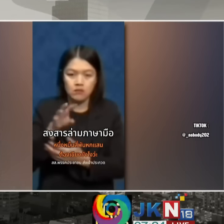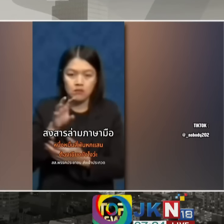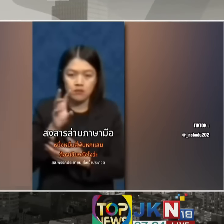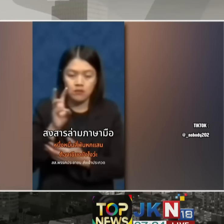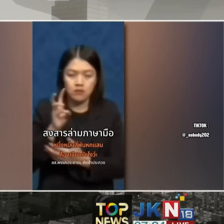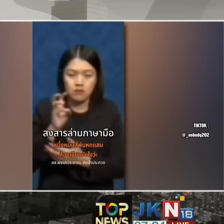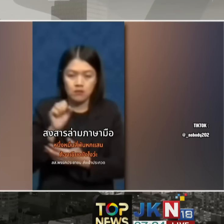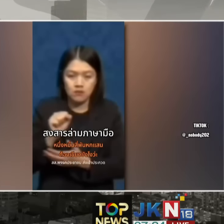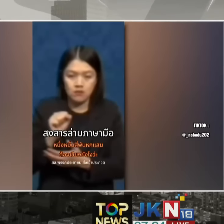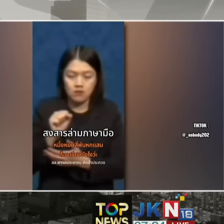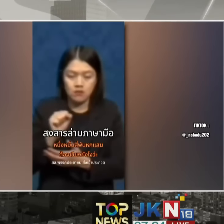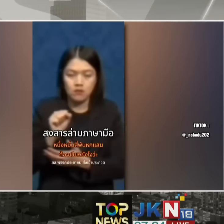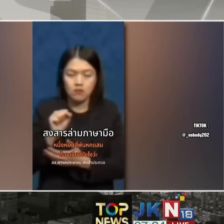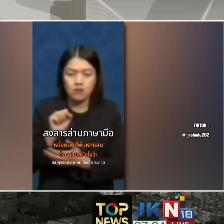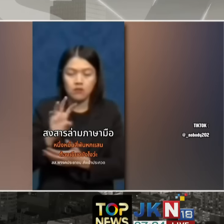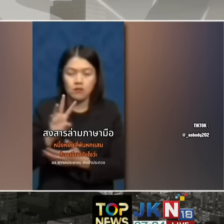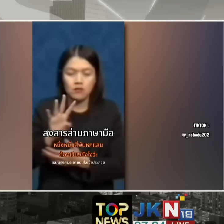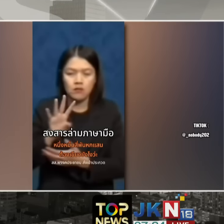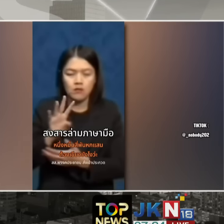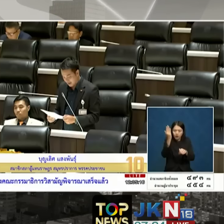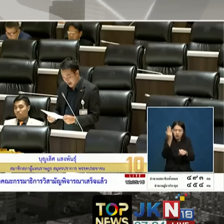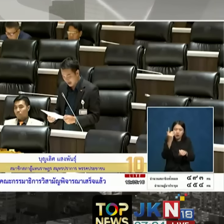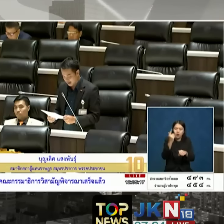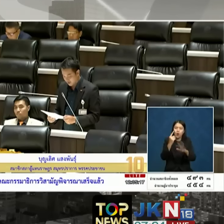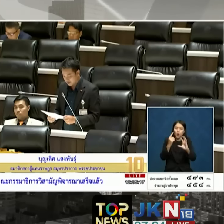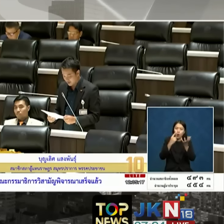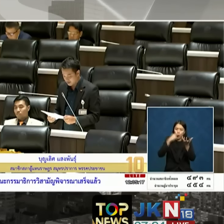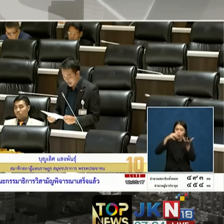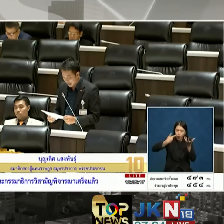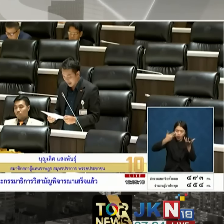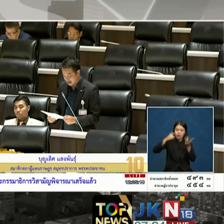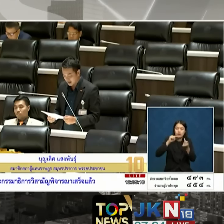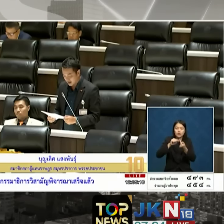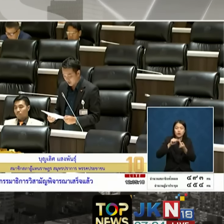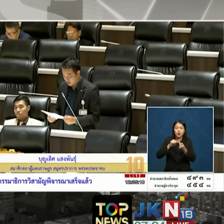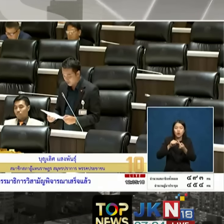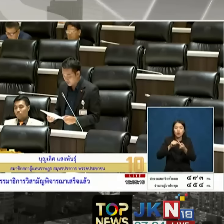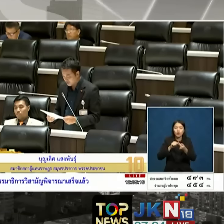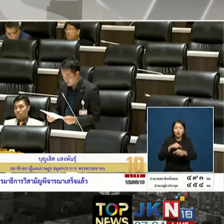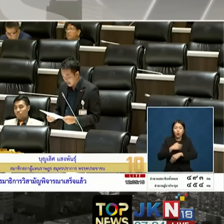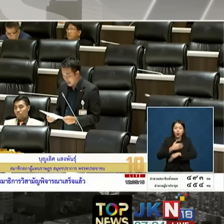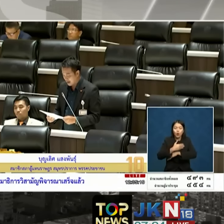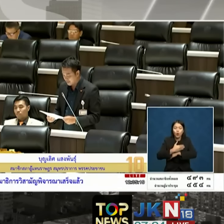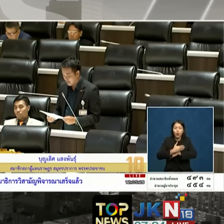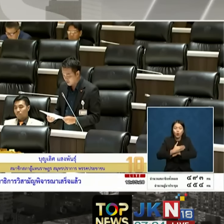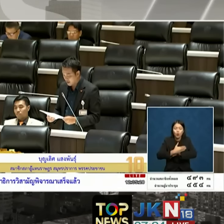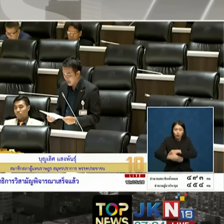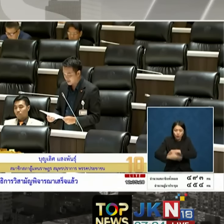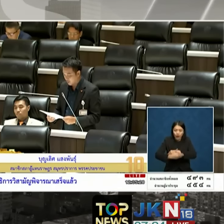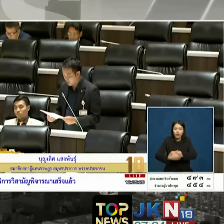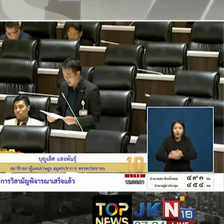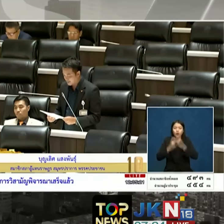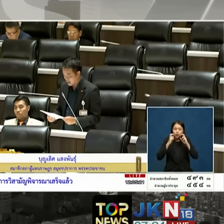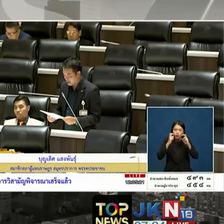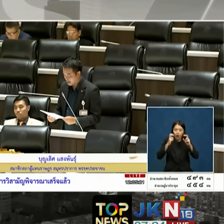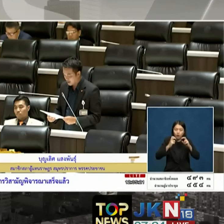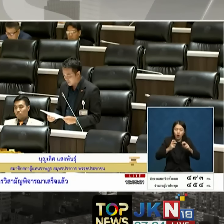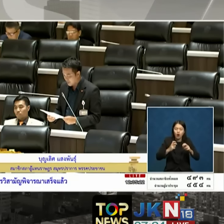ำได้ไหมที่สสพักส้มอ่านตัวเลขผิดๆถูกๆ ที่ล่าสุดนั่นแหละ เนี่ยคุณพี่ล่ามภาษามือฮ ะ พอขยายมาดู